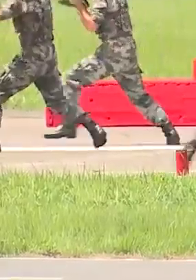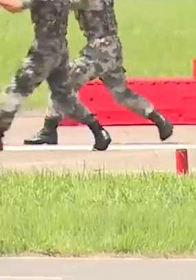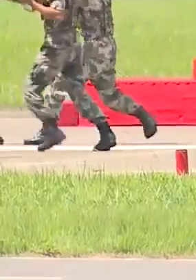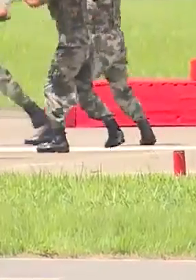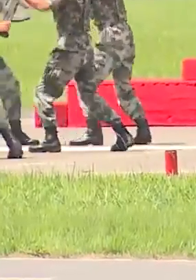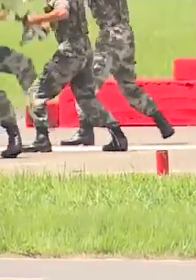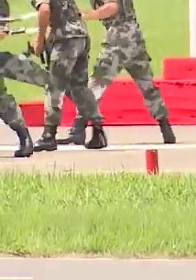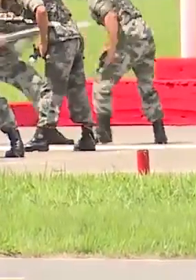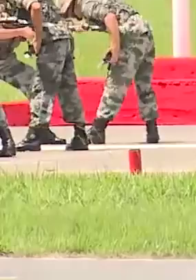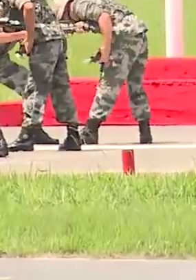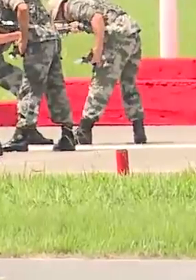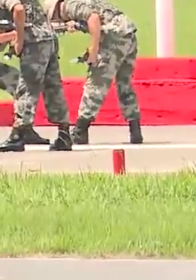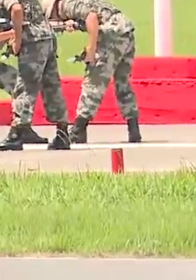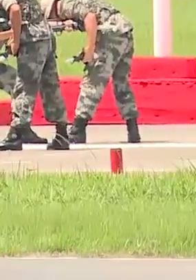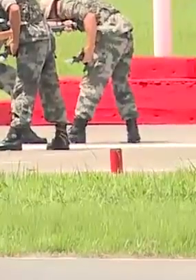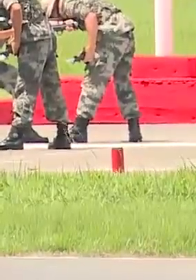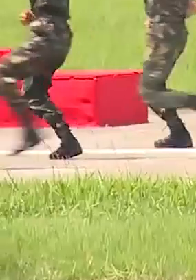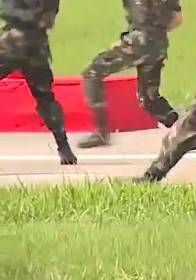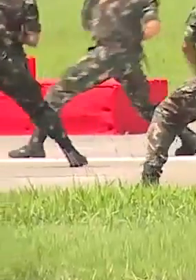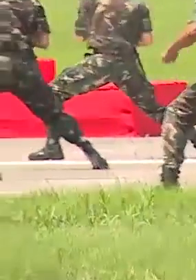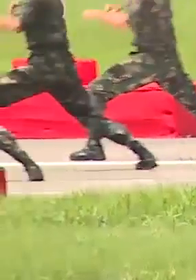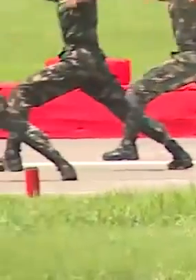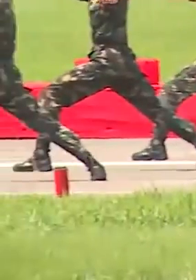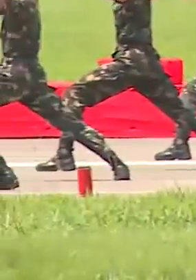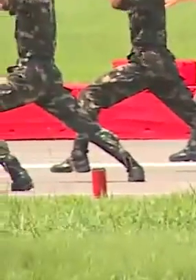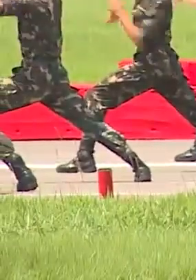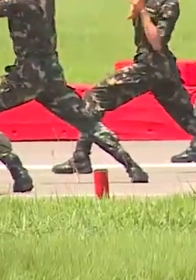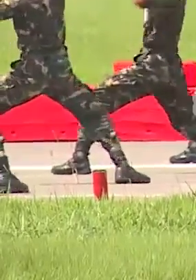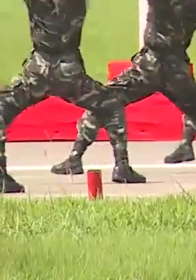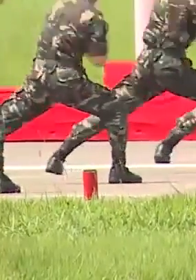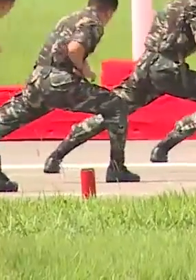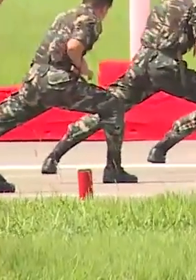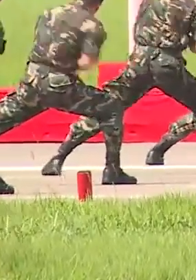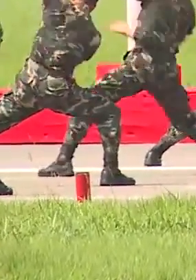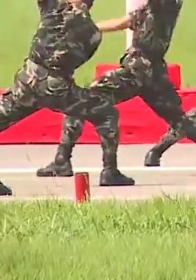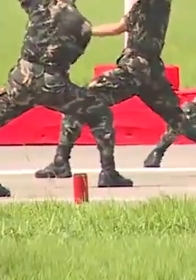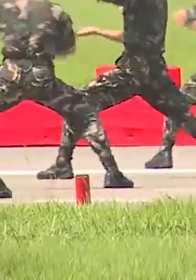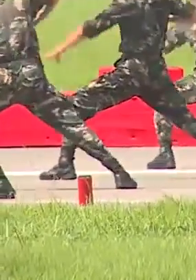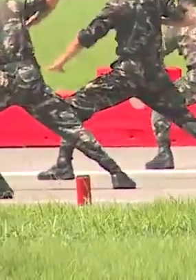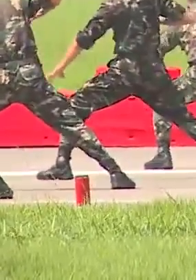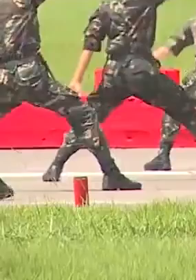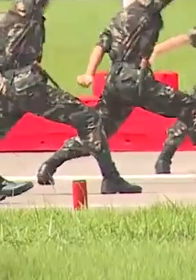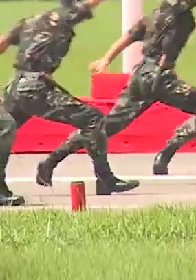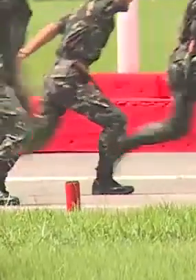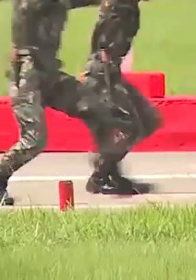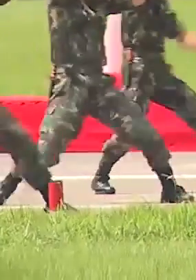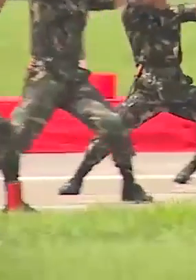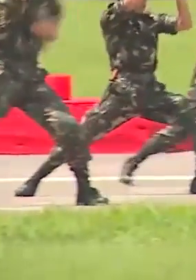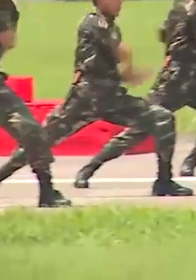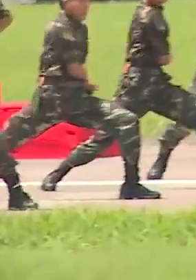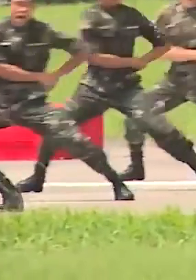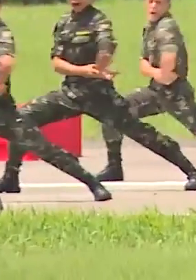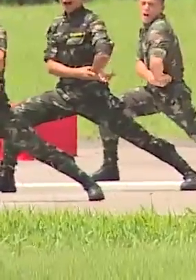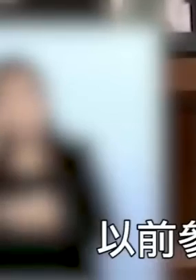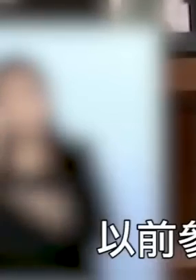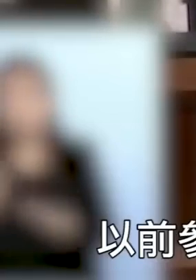亦都講得好清楚啊，喺佢哋嘅內部軍隊內部條令同條例咧，講明乜嘢時候著軍服，乜嘢時候唔